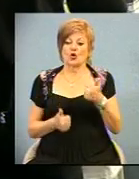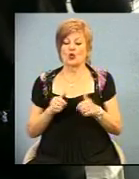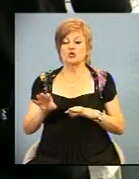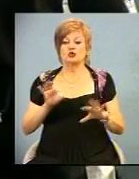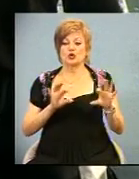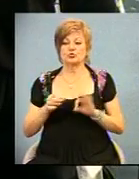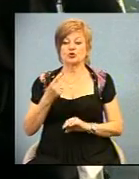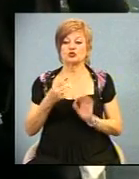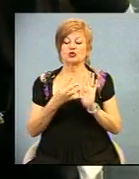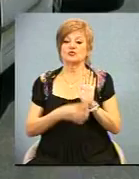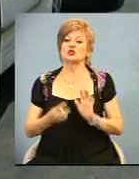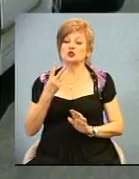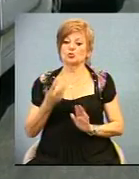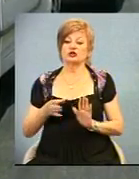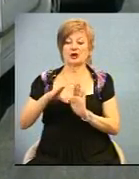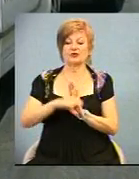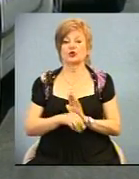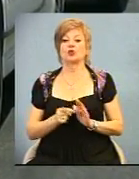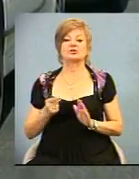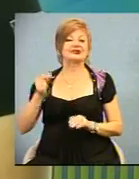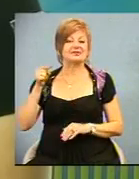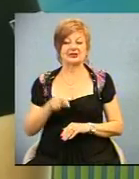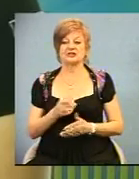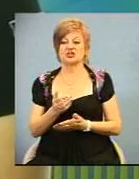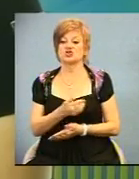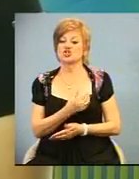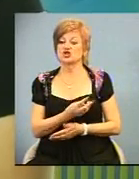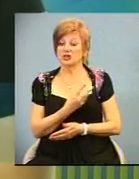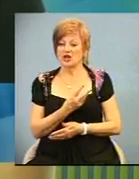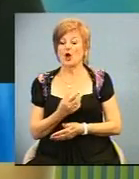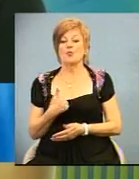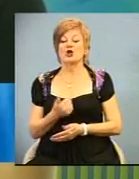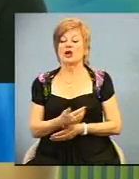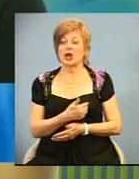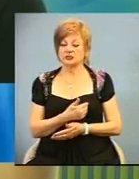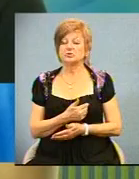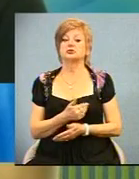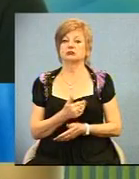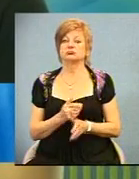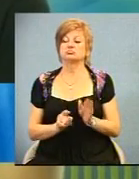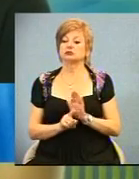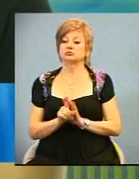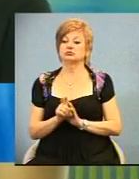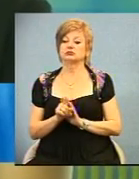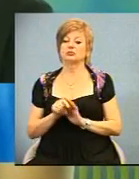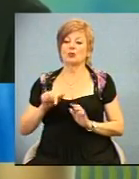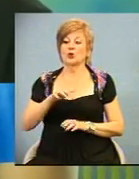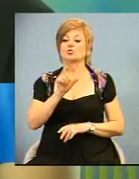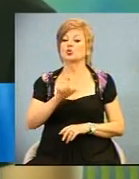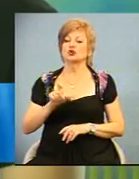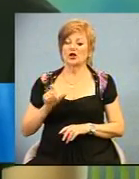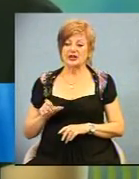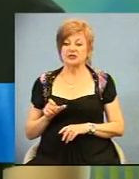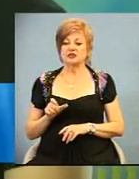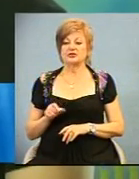на 193 посади долучилися близько 1000 кандидатів. Ми плануємо запустити траси обласного значення. Туди підуть люди, які